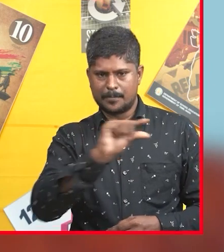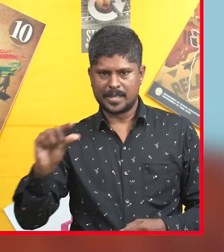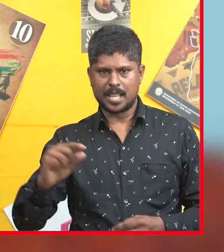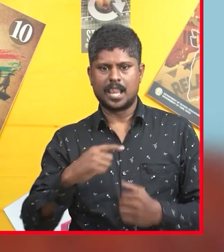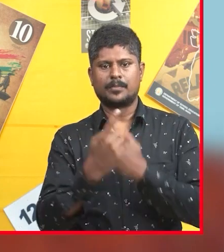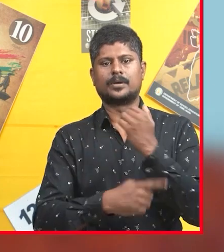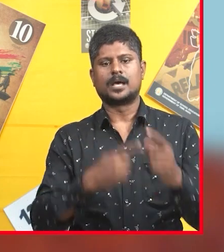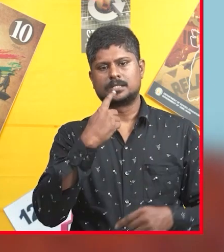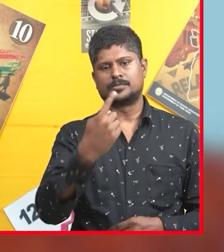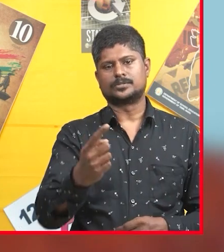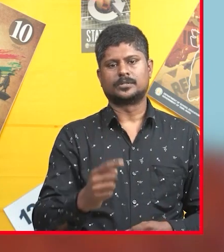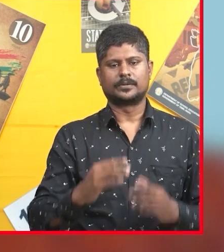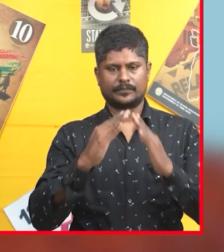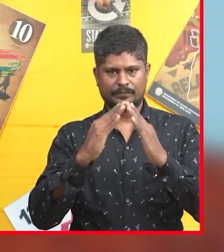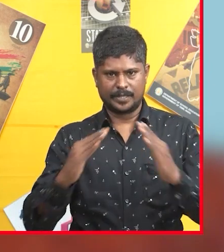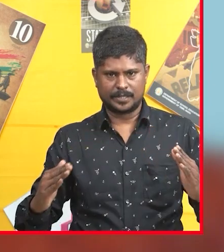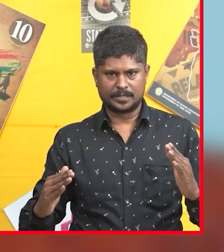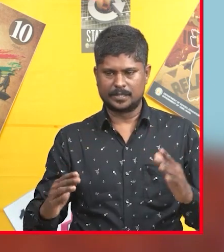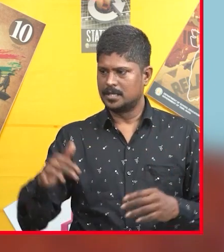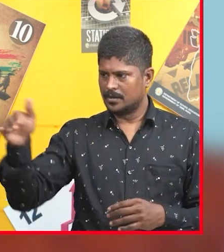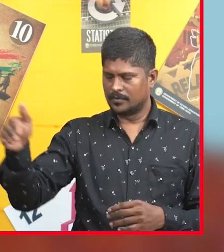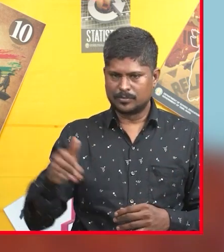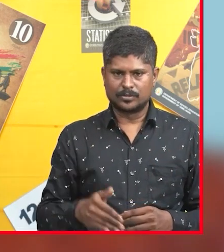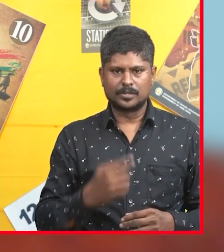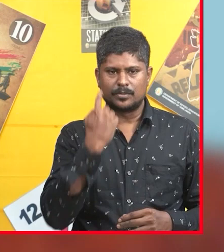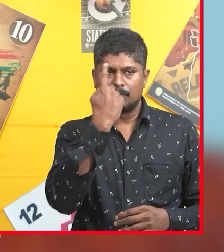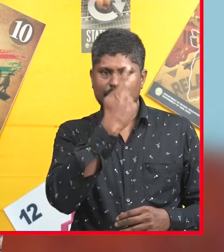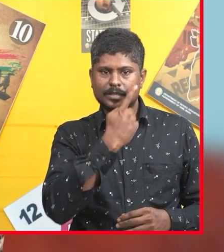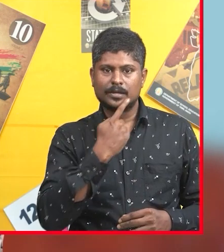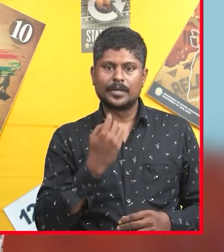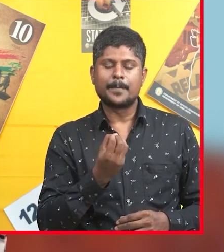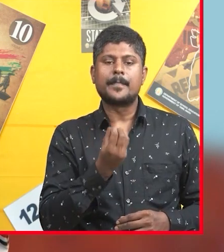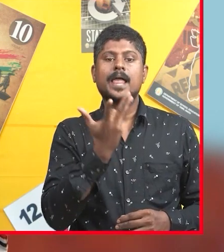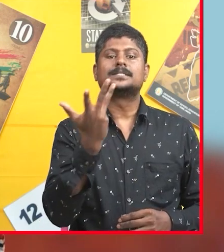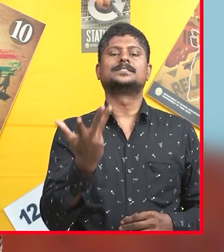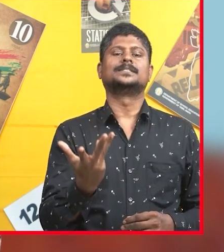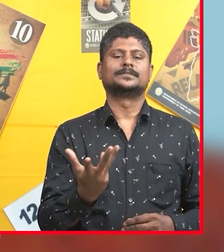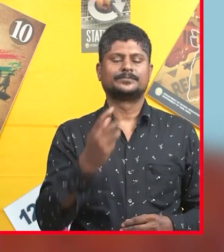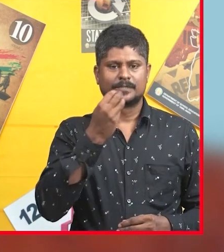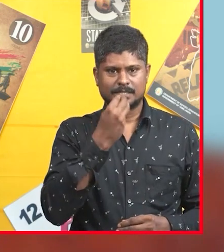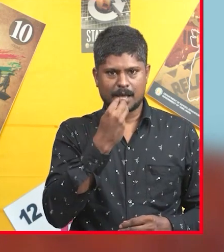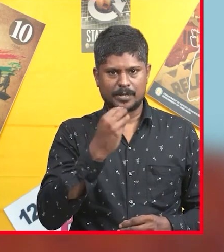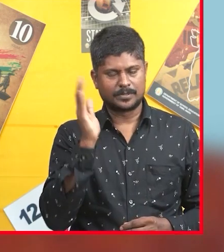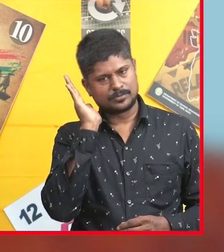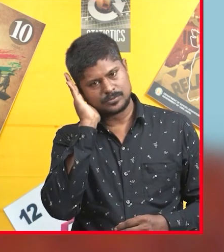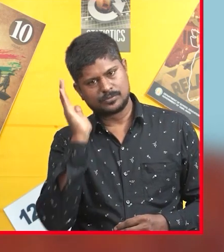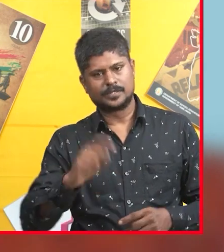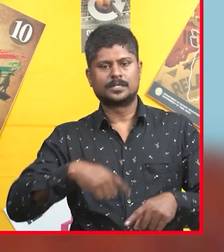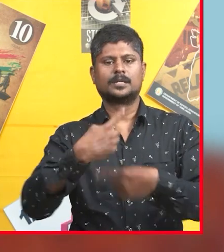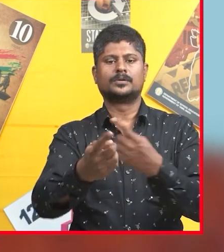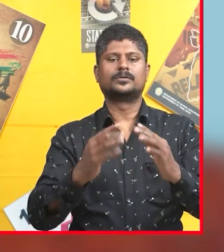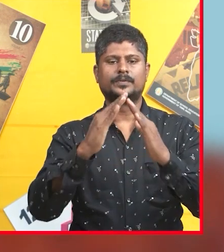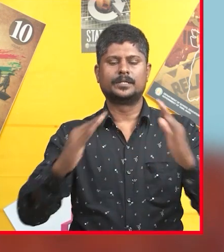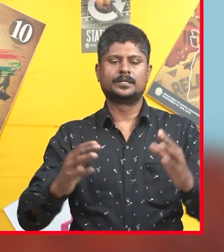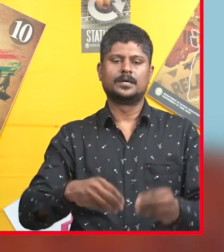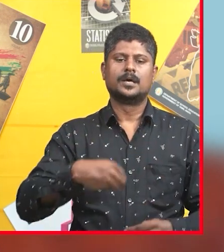பாத்துக்கோங்க. நம் வீட்டிற்கு வரக்கூடிய விருந்தினரை முக மலர்ச்சியோட வரவேற்று உண்ண உணவும் இருக்க இடமும் கொடுத்து